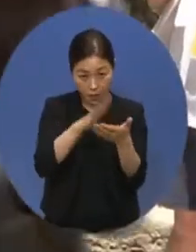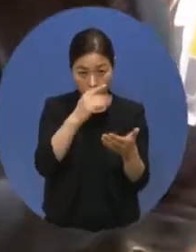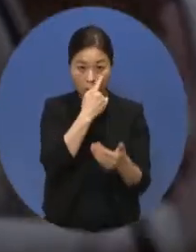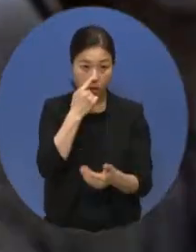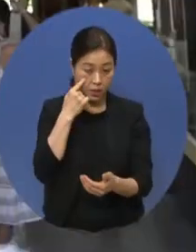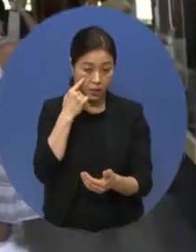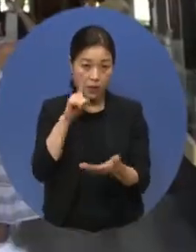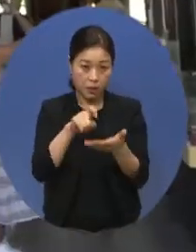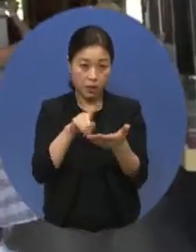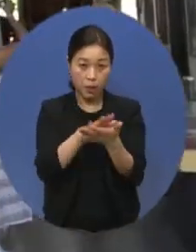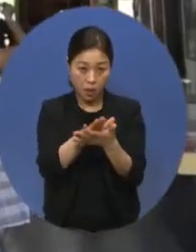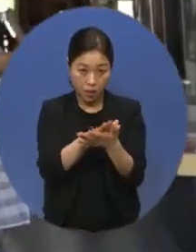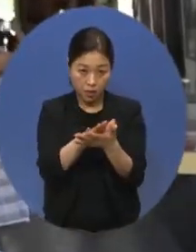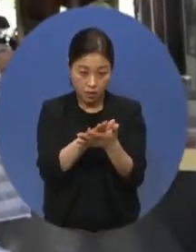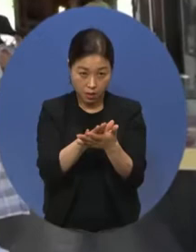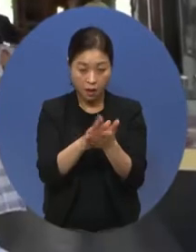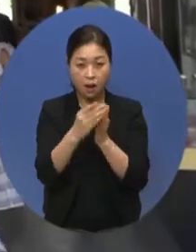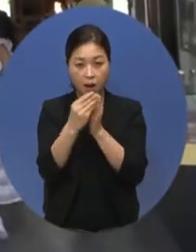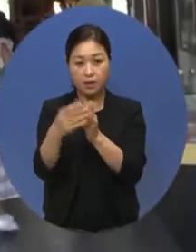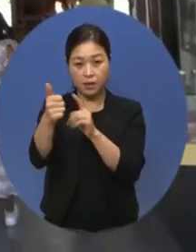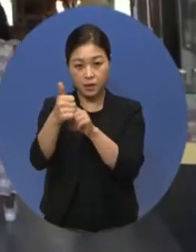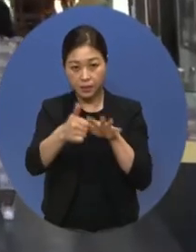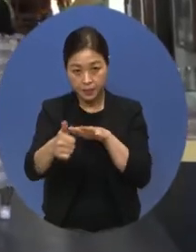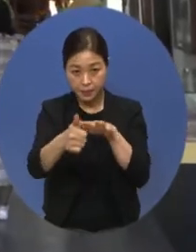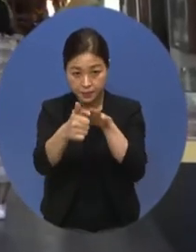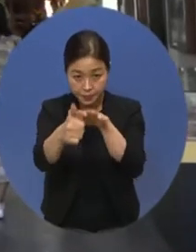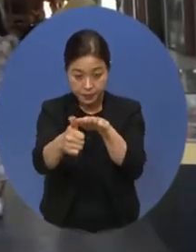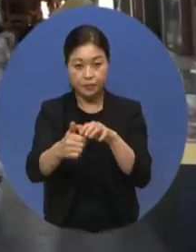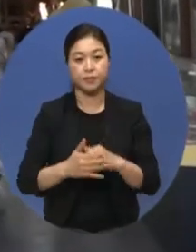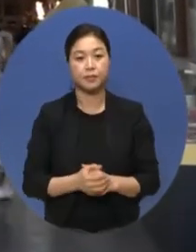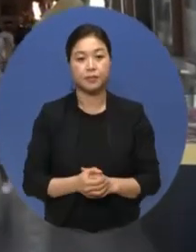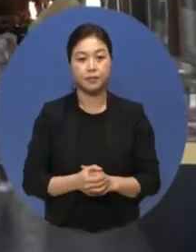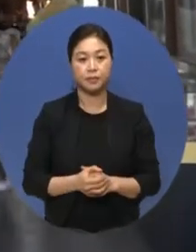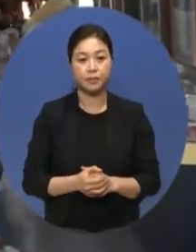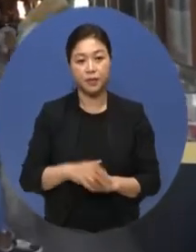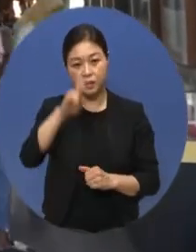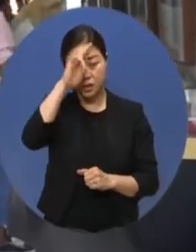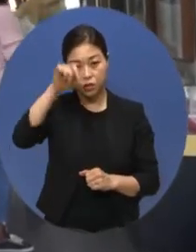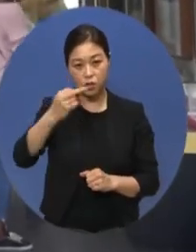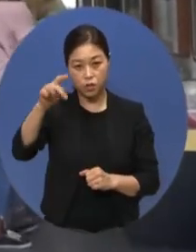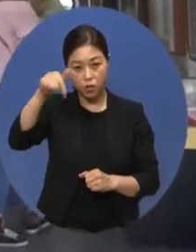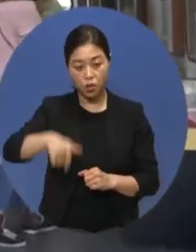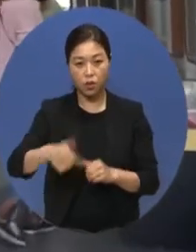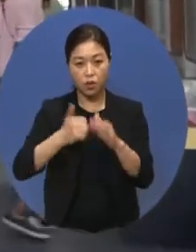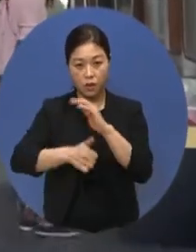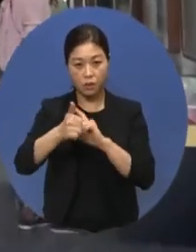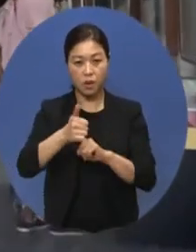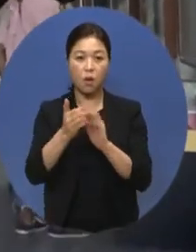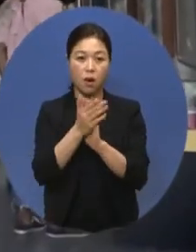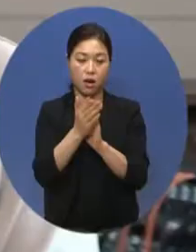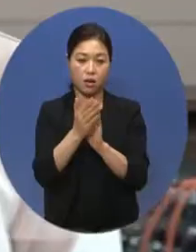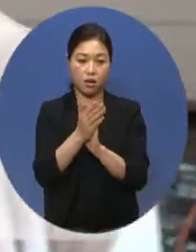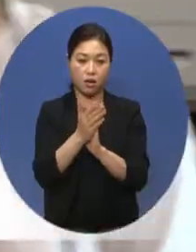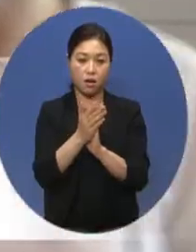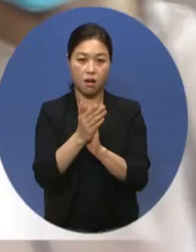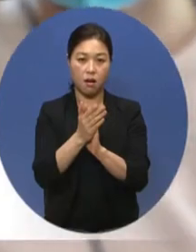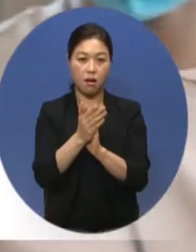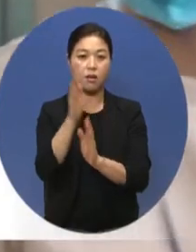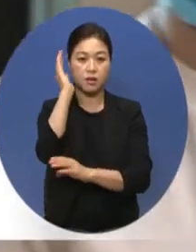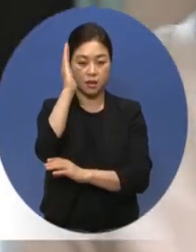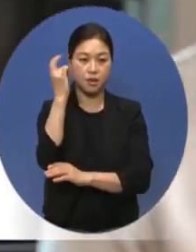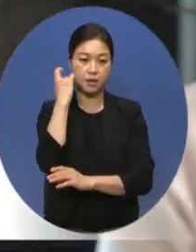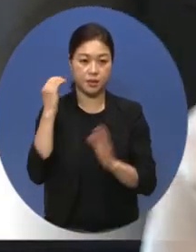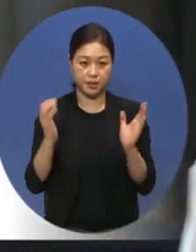후 안내자를 따라서 한옥 고려궁에 입장, 최기옥 대표의 환영 인사말을 들었습니다. 이